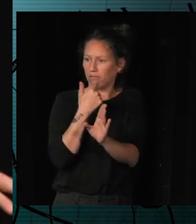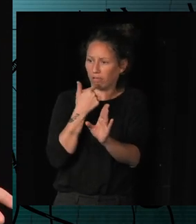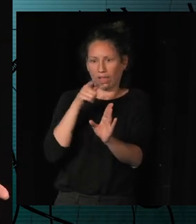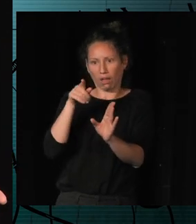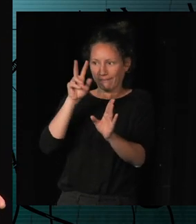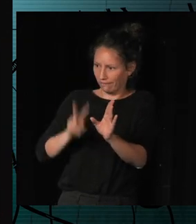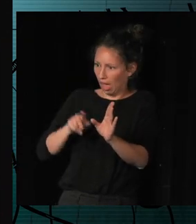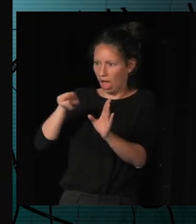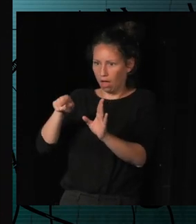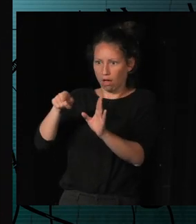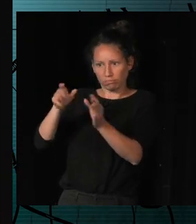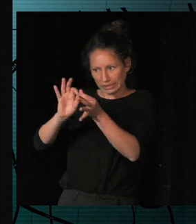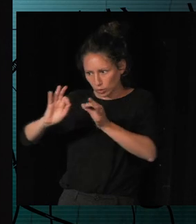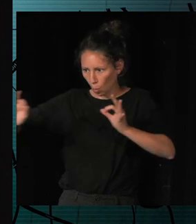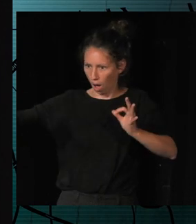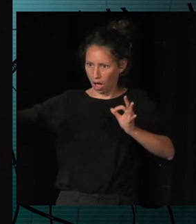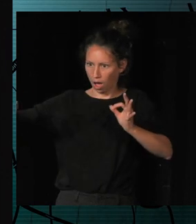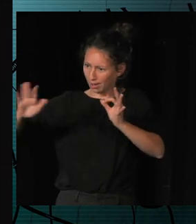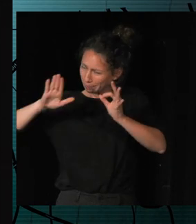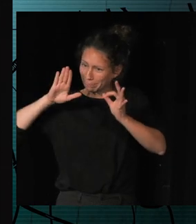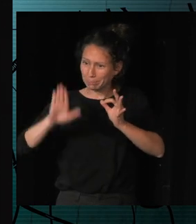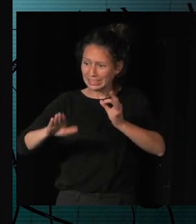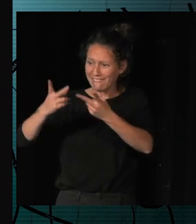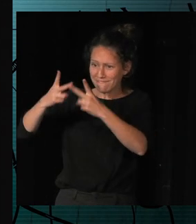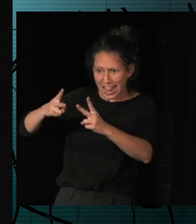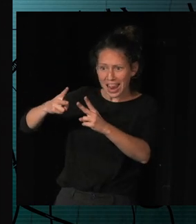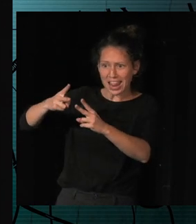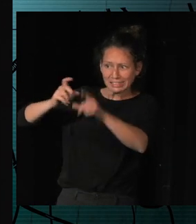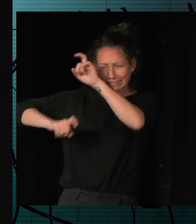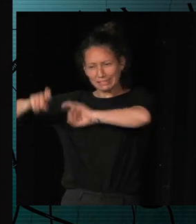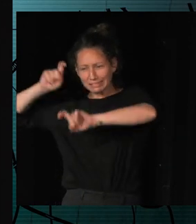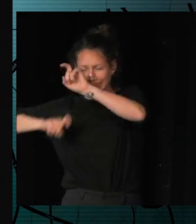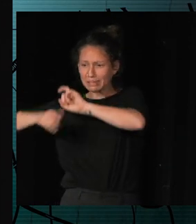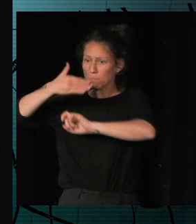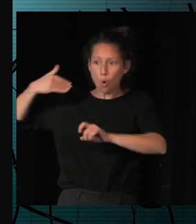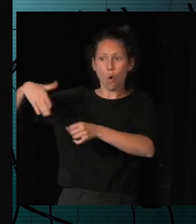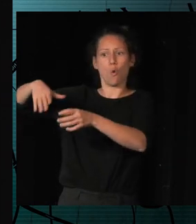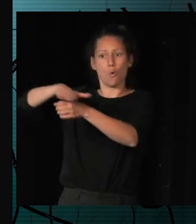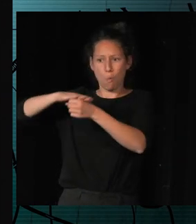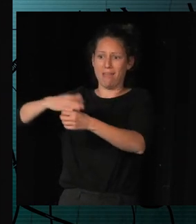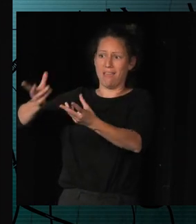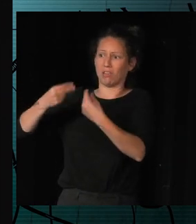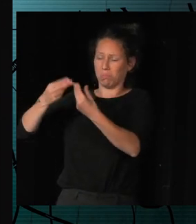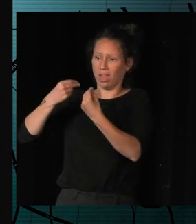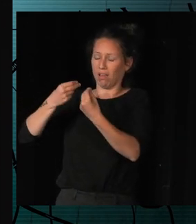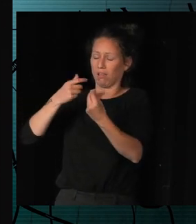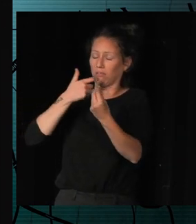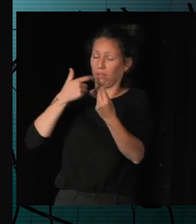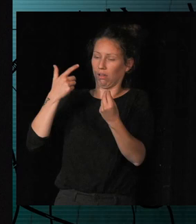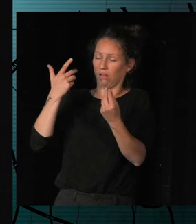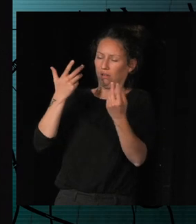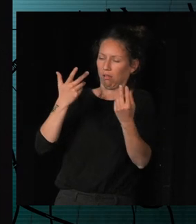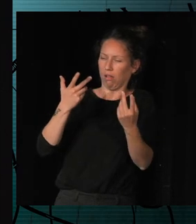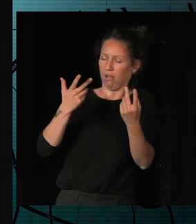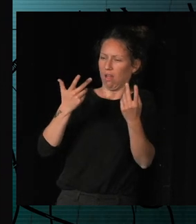vraiment la backstory à la place de de la ville et de leur leur sectes religieus euh mais ce ce ce cette